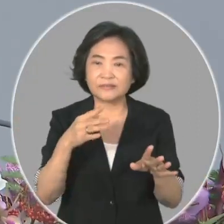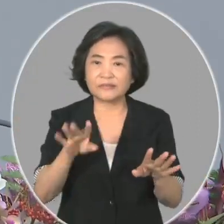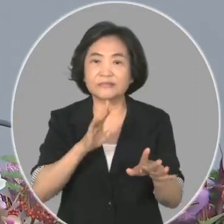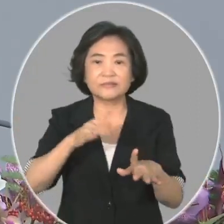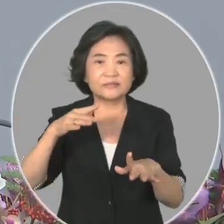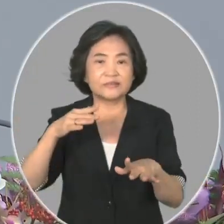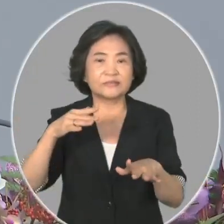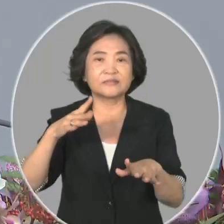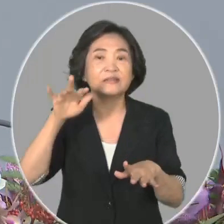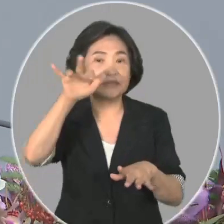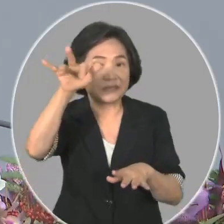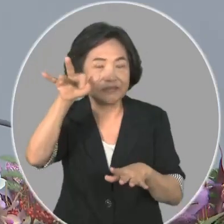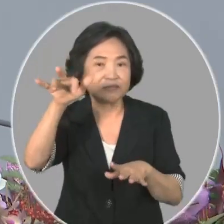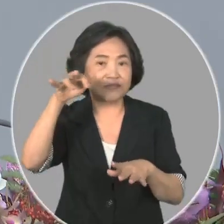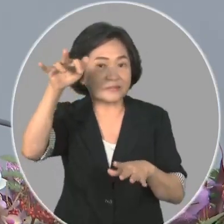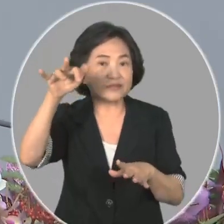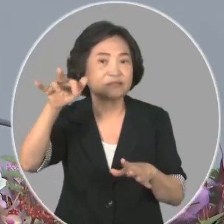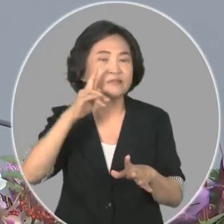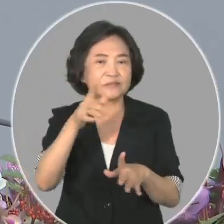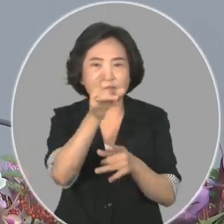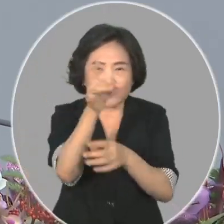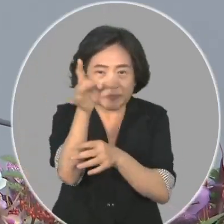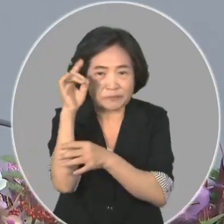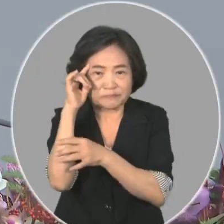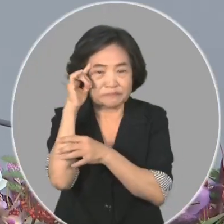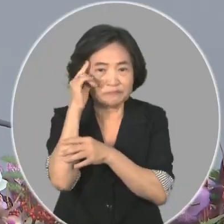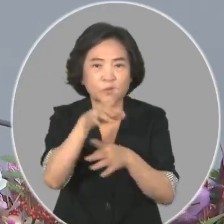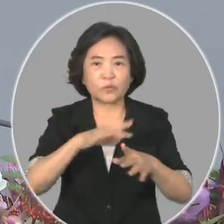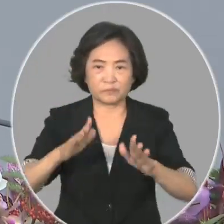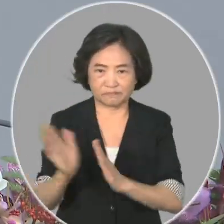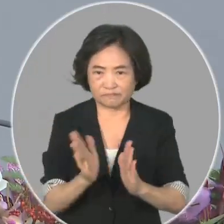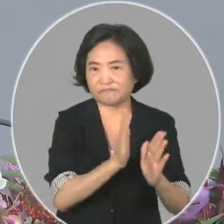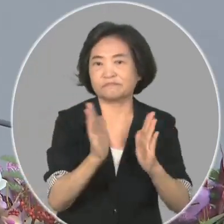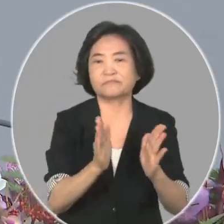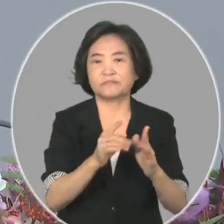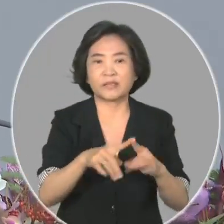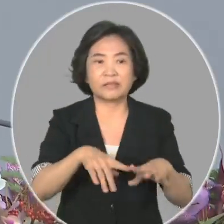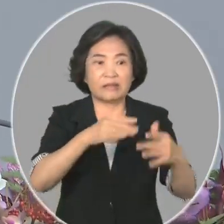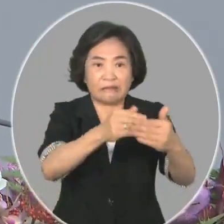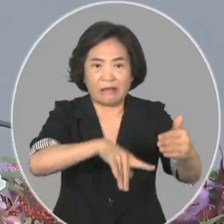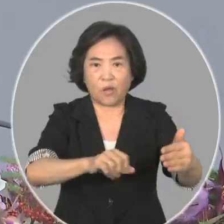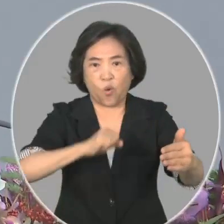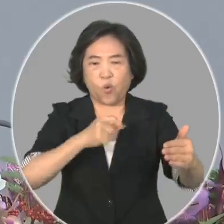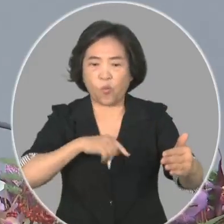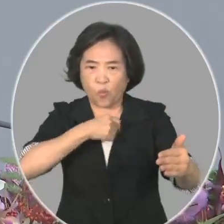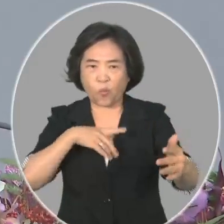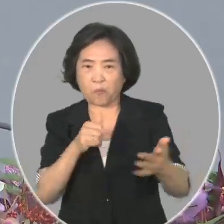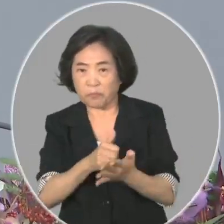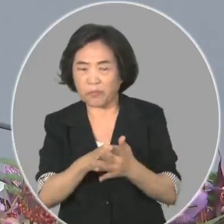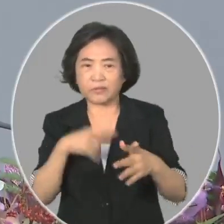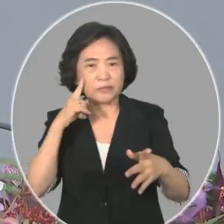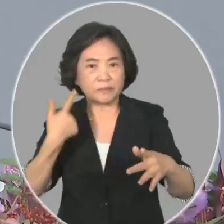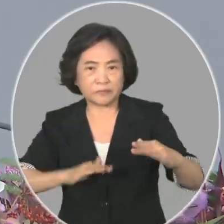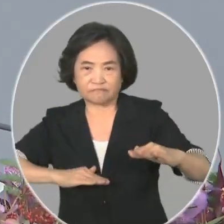机动性的精准打击武器，来建构完整的不对称战力，确保台湾足